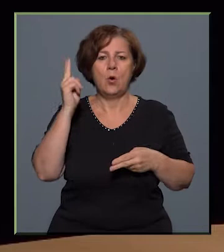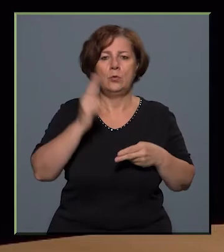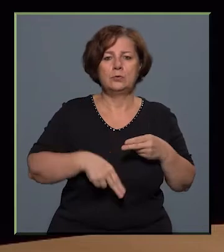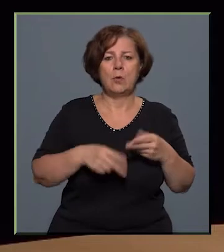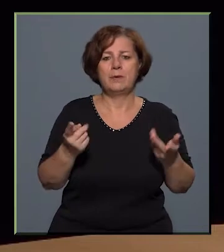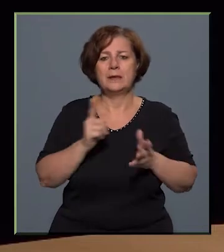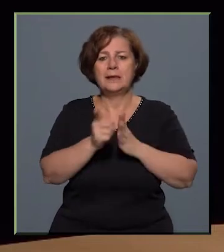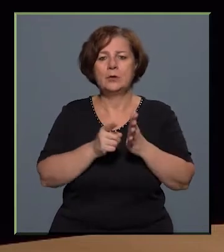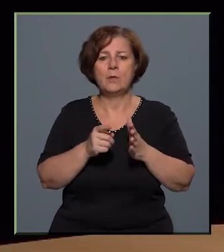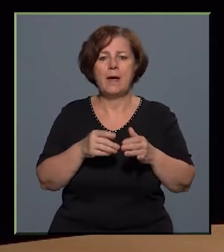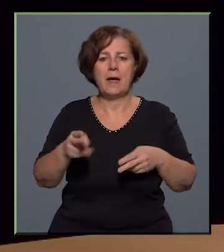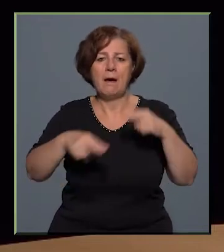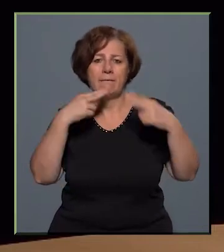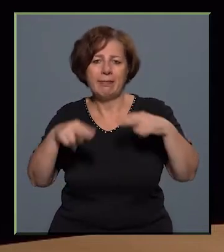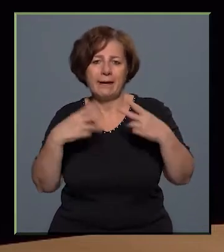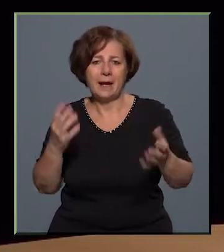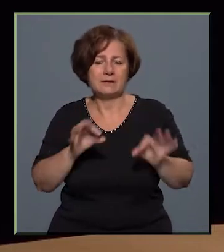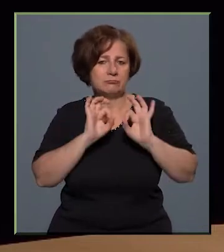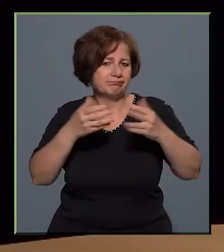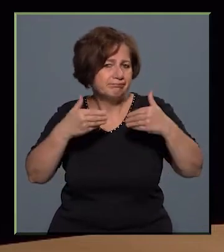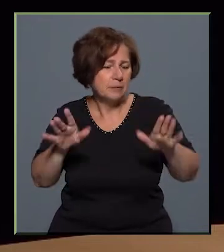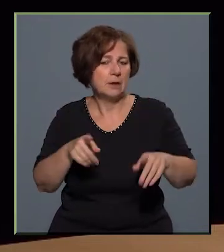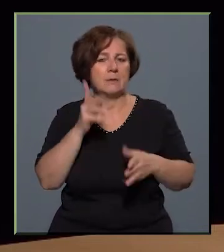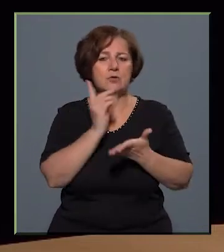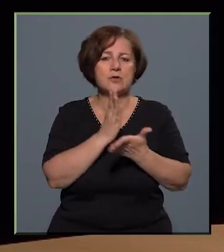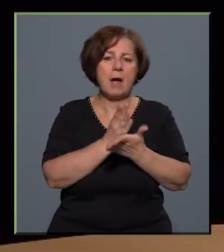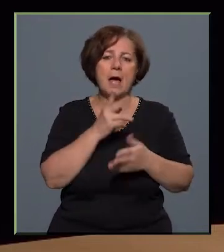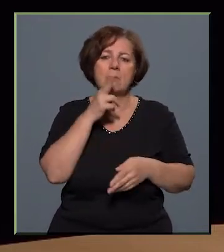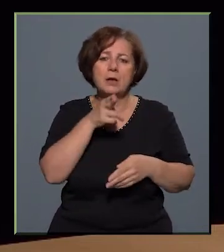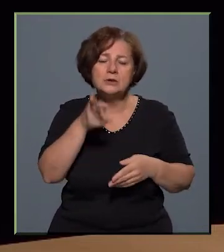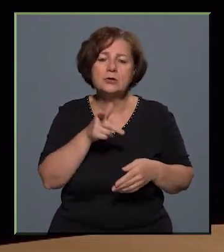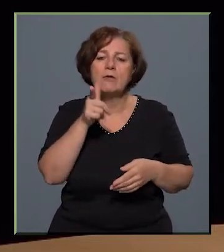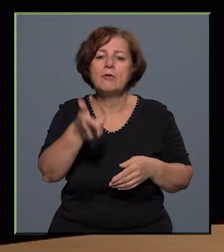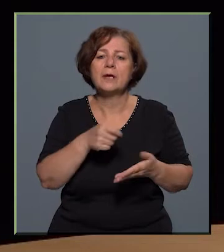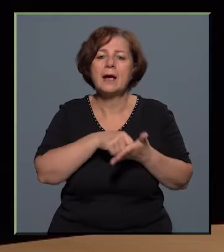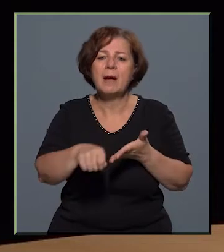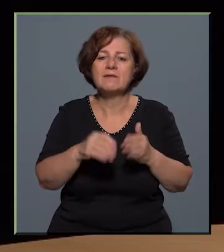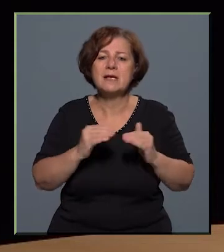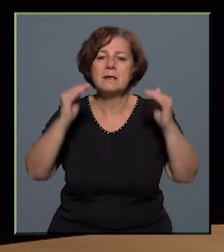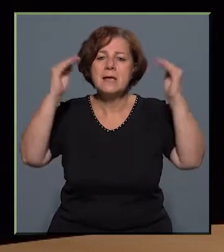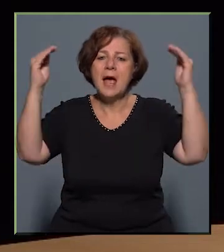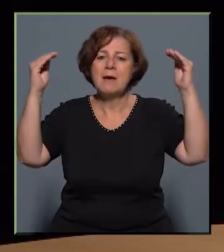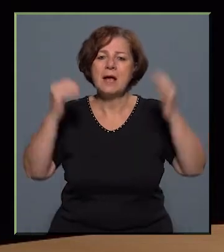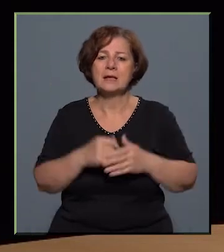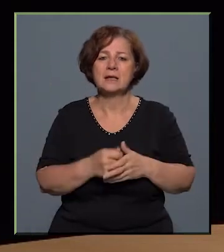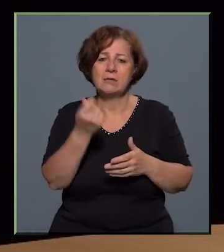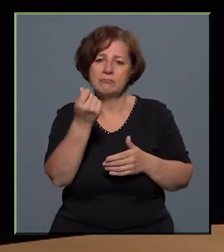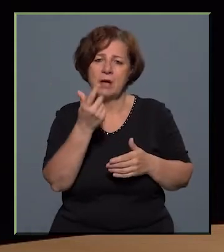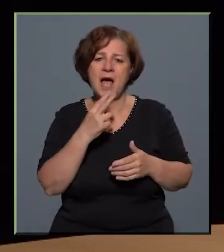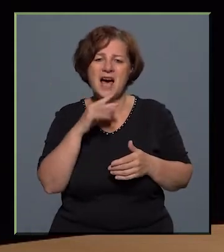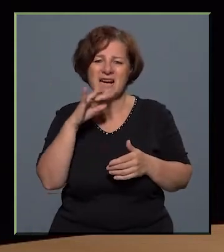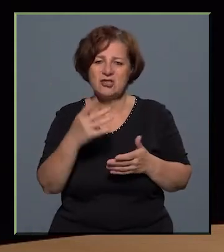a vendéglátóipar. Bizony panaszkodnak a vendéglátósok, hogy hogyan fogják megfizetni majd az emelkedő